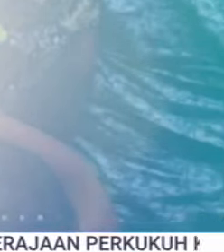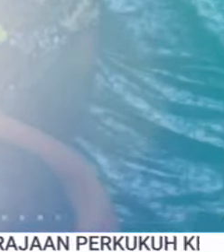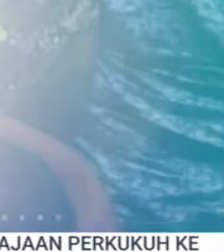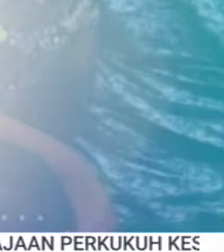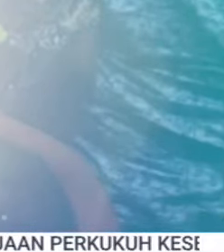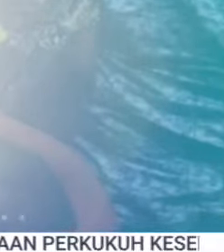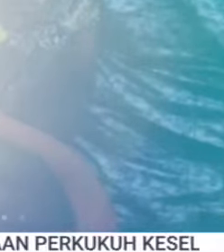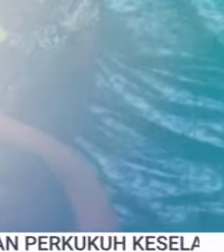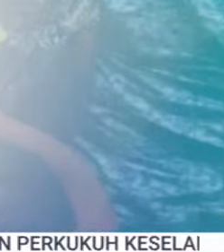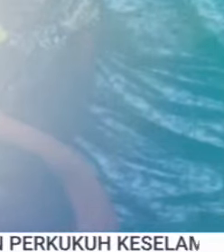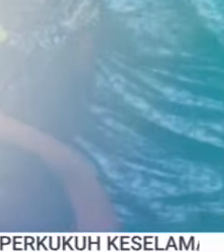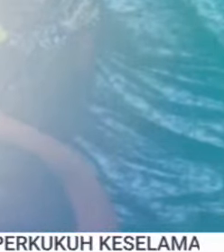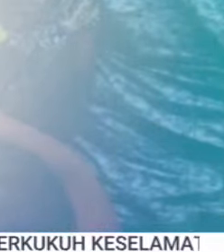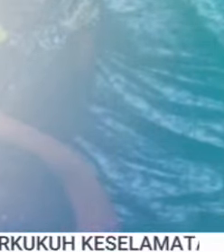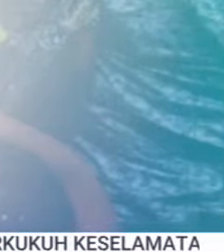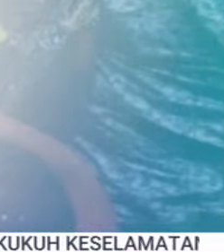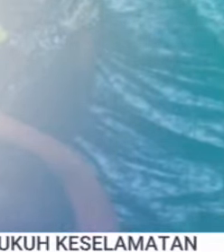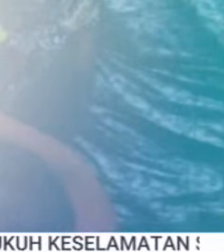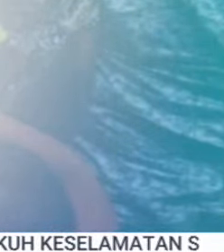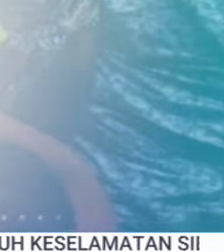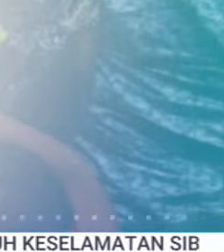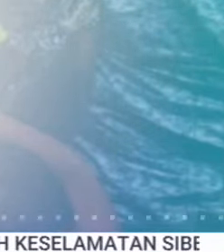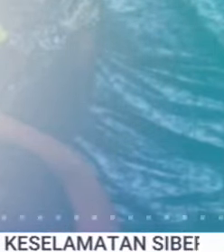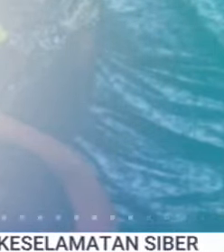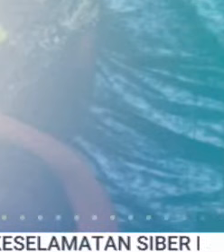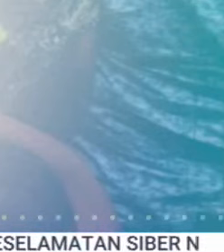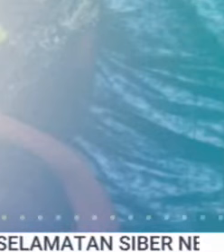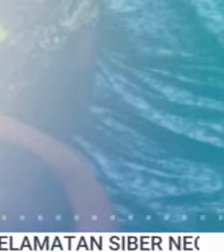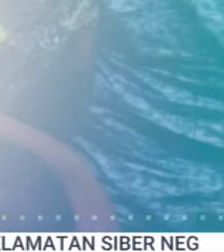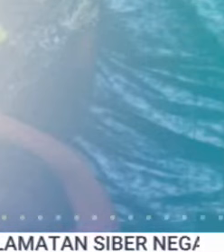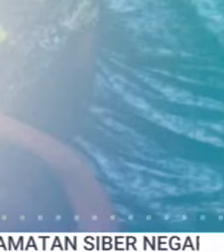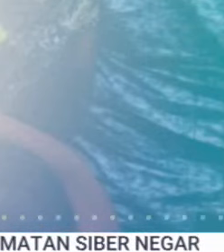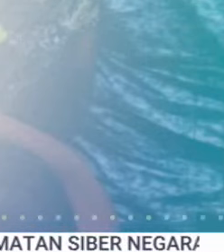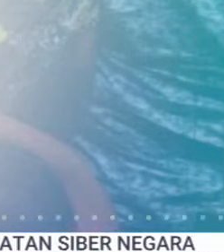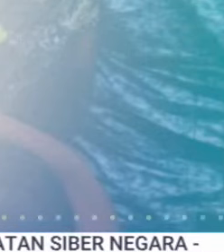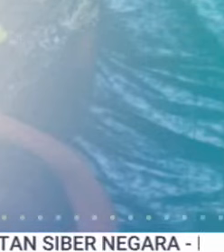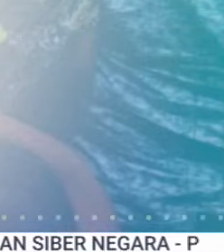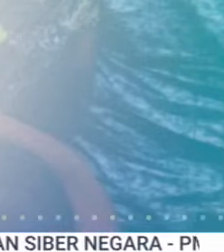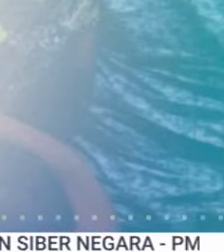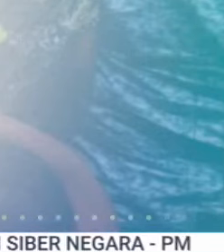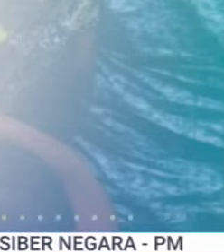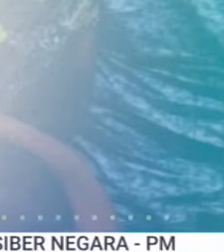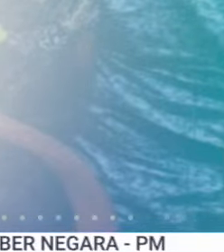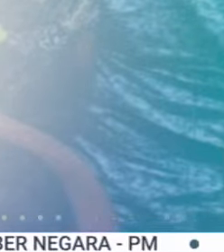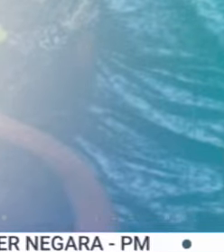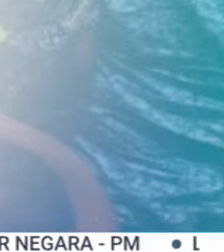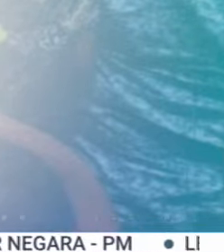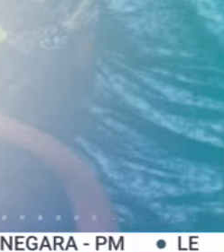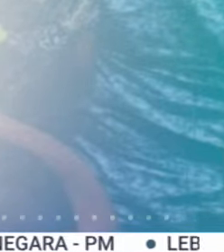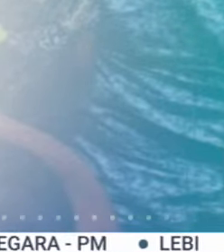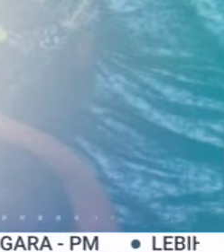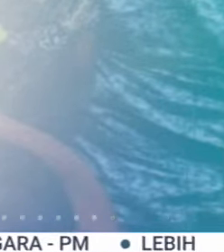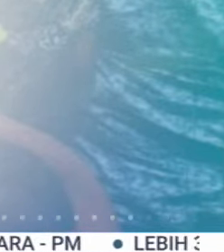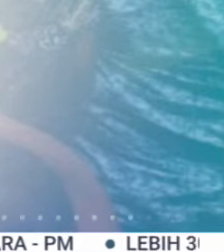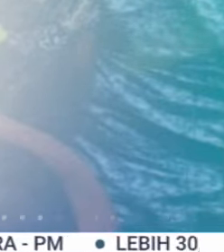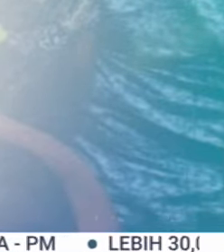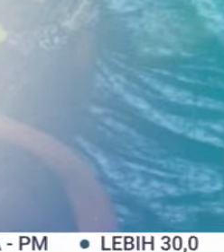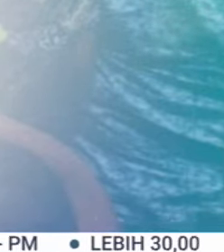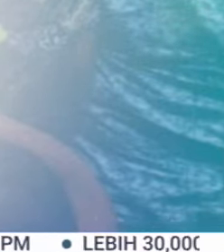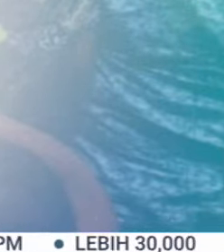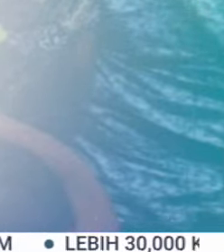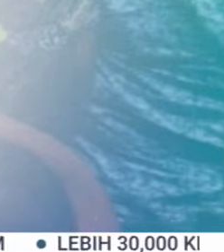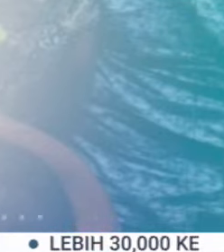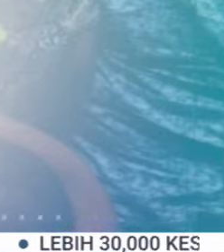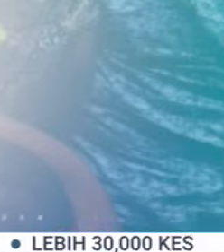2023, Ahad 2.45 minit petang, langsung dari Stadium Nasional Bukit Jalil, Kuala Lumpur,